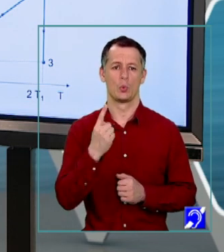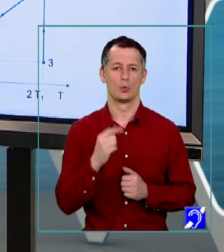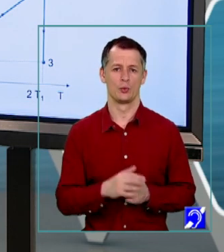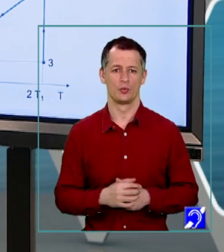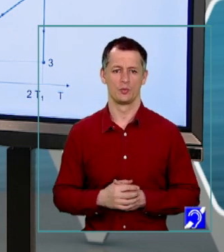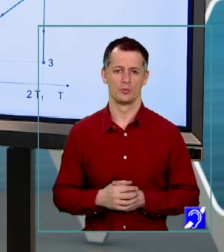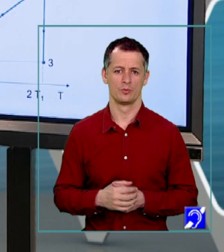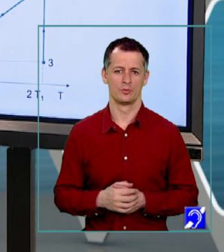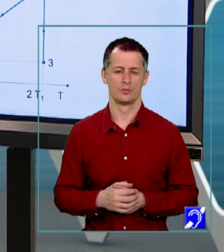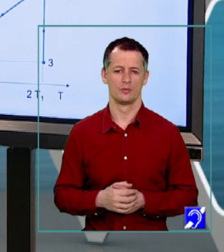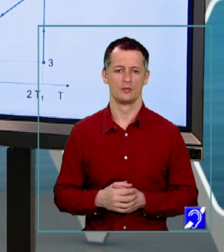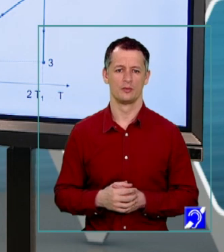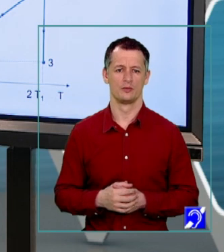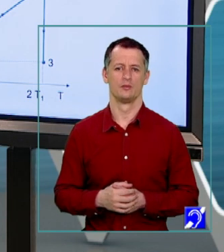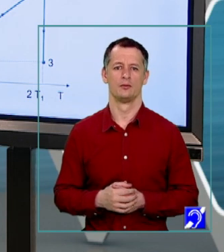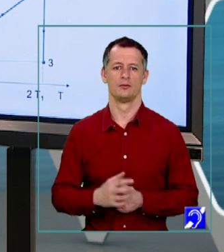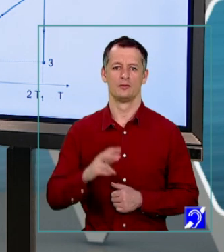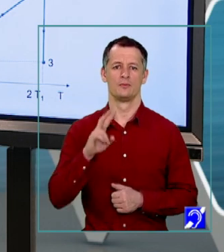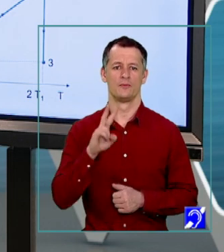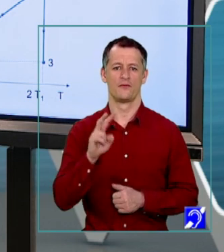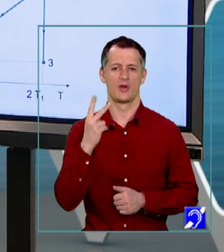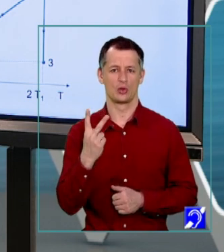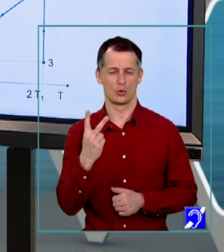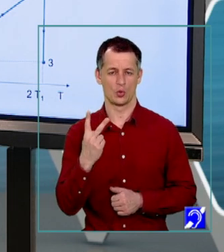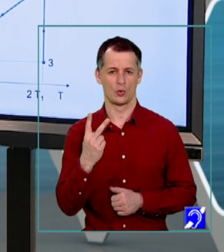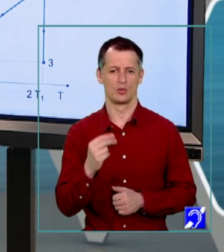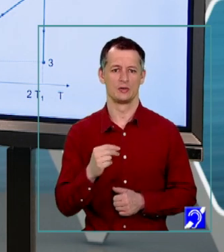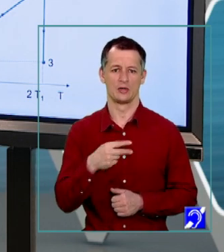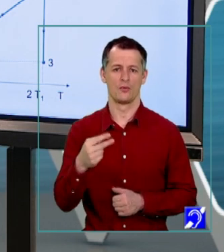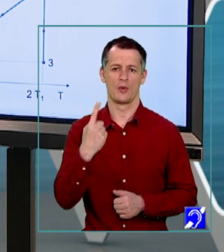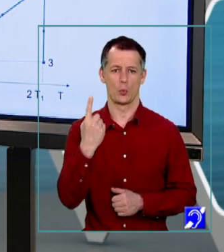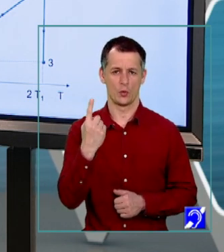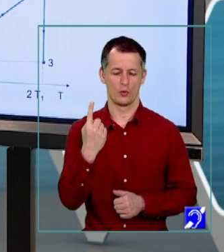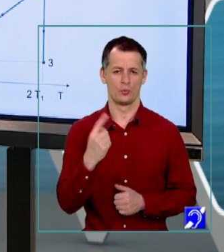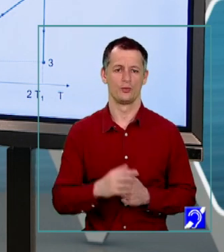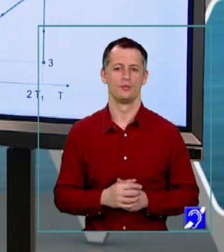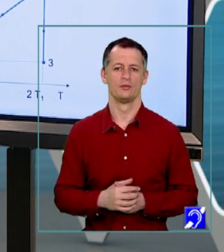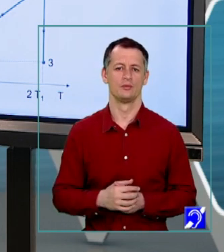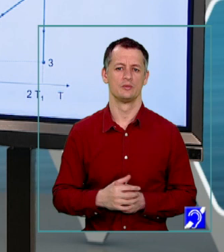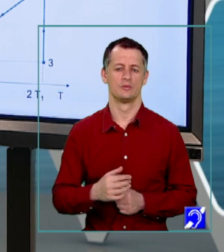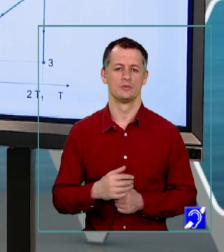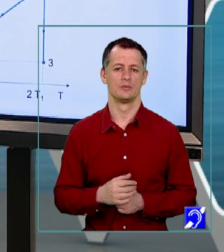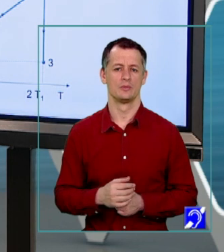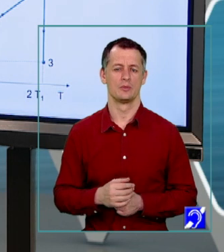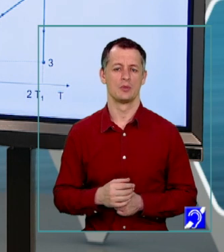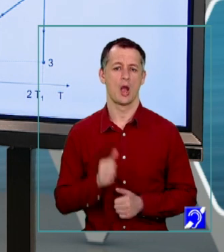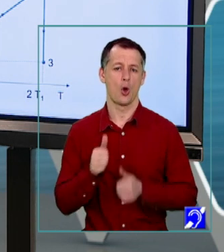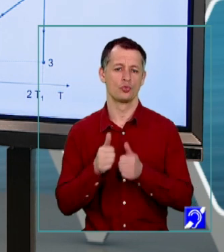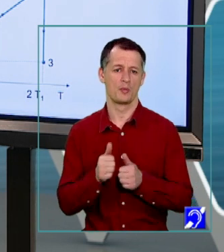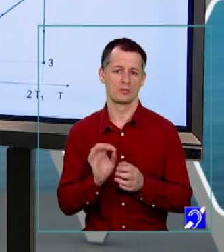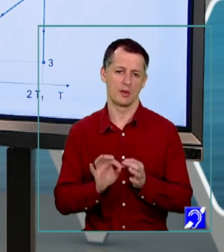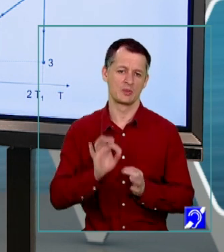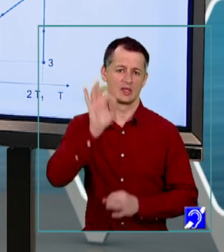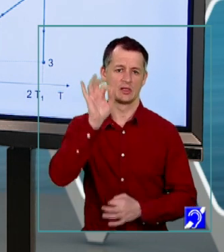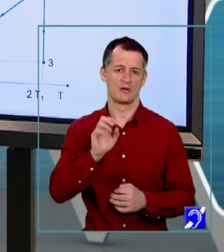2 P1, V2 este egal cu V1, deci automat am trasat transformarea